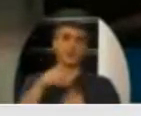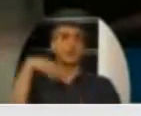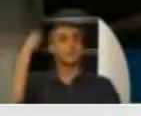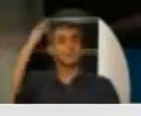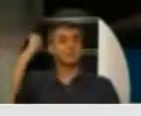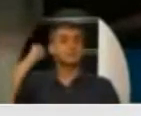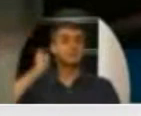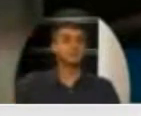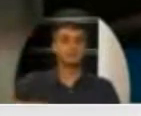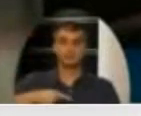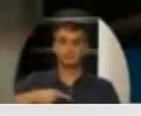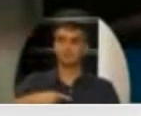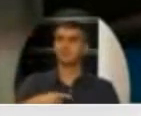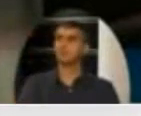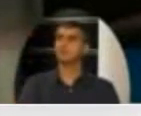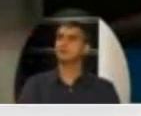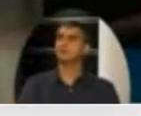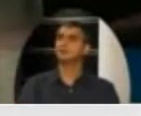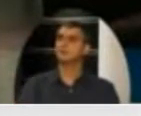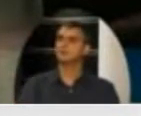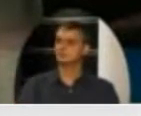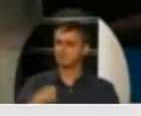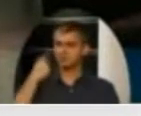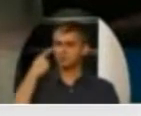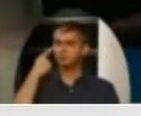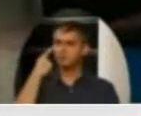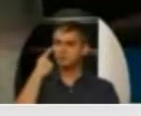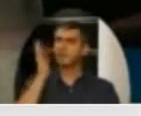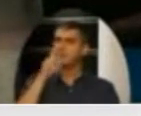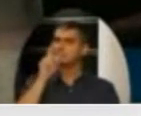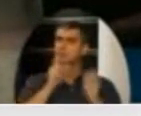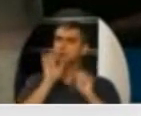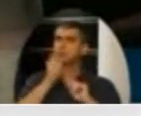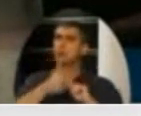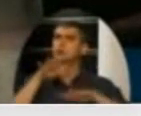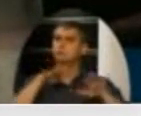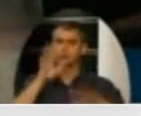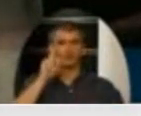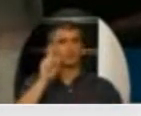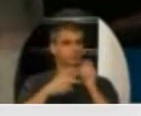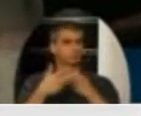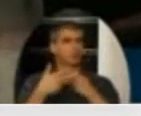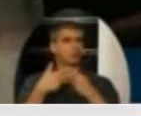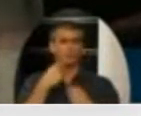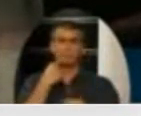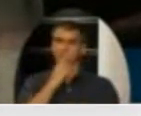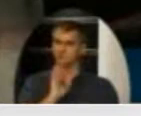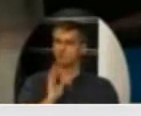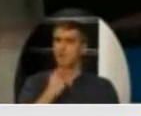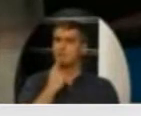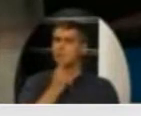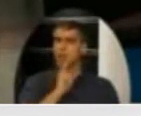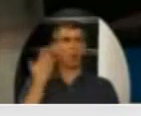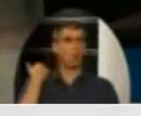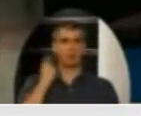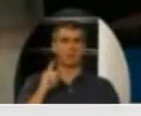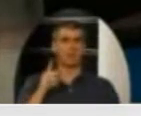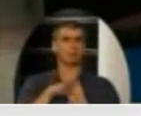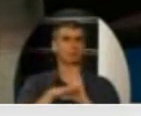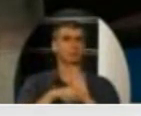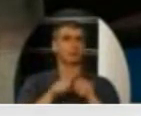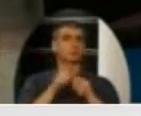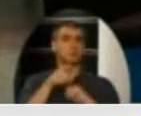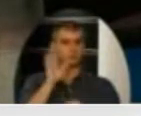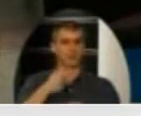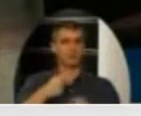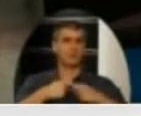שהפלסטינים צריכים... שלפי לפחות חזר בו מהתנאי הזה. נדמה לי שגם אנשיו של ראש הממשלה, וגם אנשים שמקורבים לו, אומרים לו שאמרו שלא היה תנאי כזה,